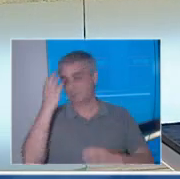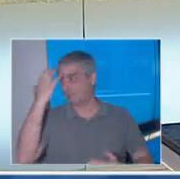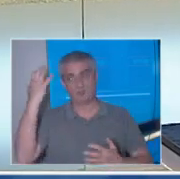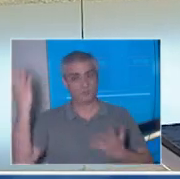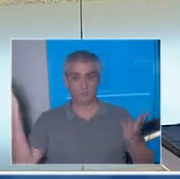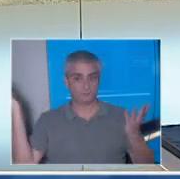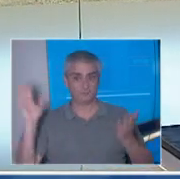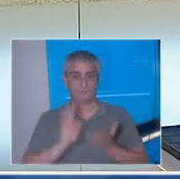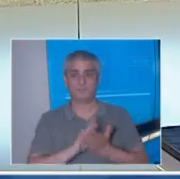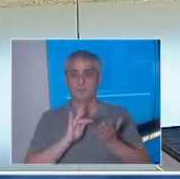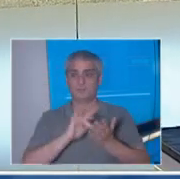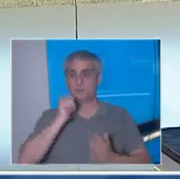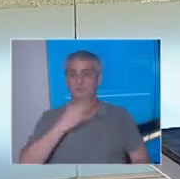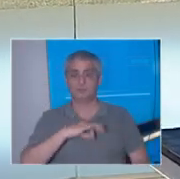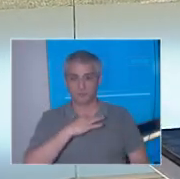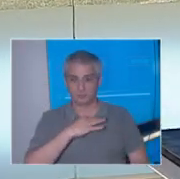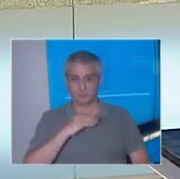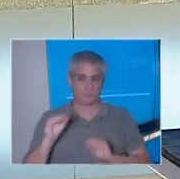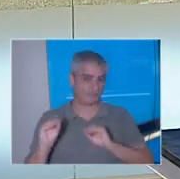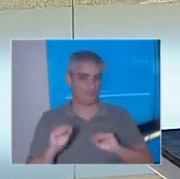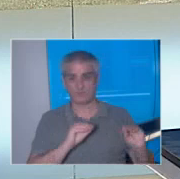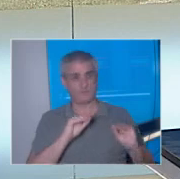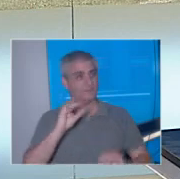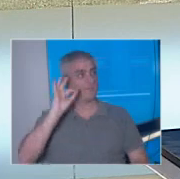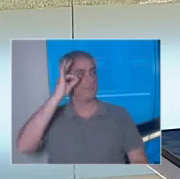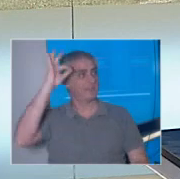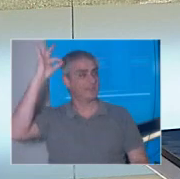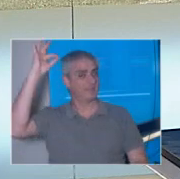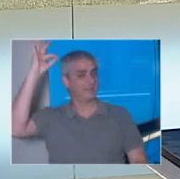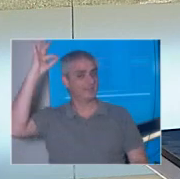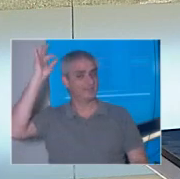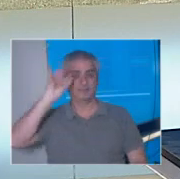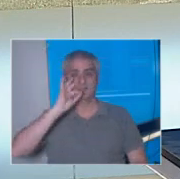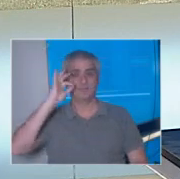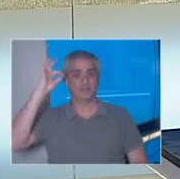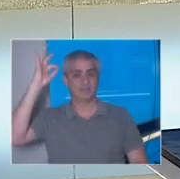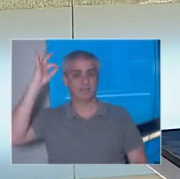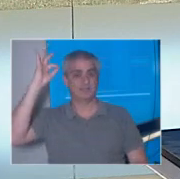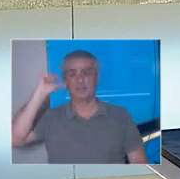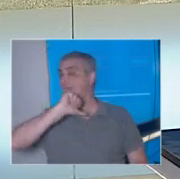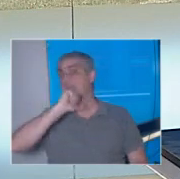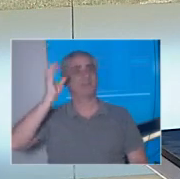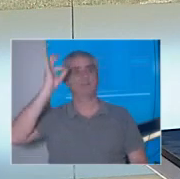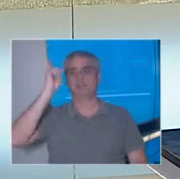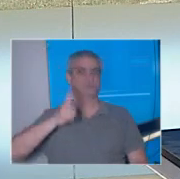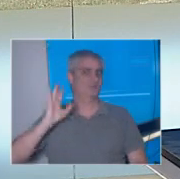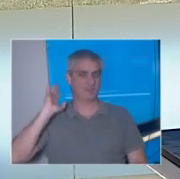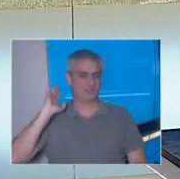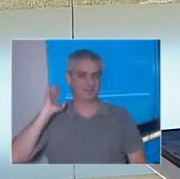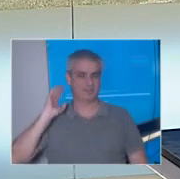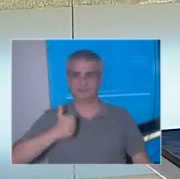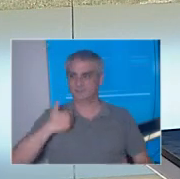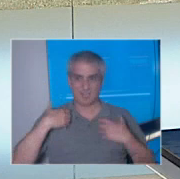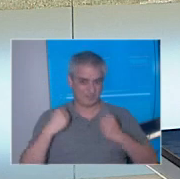גאונות. זהו במקום הראשון שלנו, ואנחנו עוברים לפנינה. בבקשה. פנינה פנינתית. הכי פנינה שיכול להיות. הכי פנינה שיכול להיות.